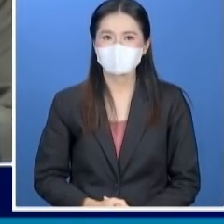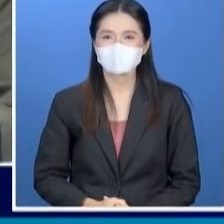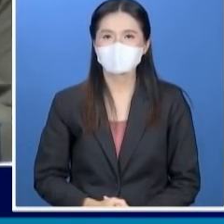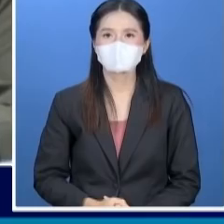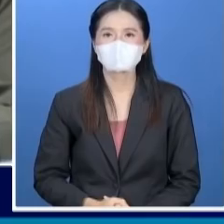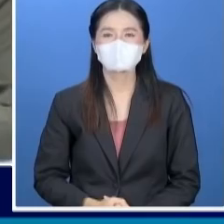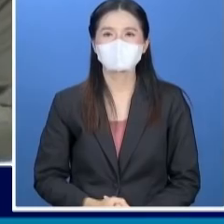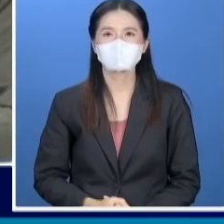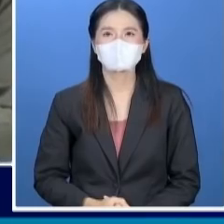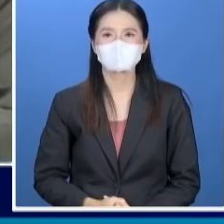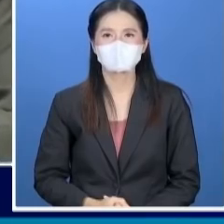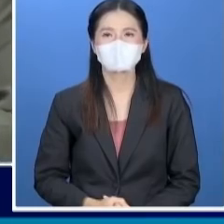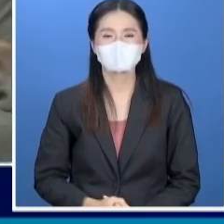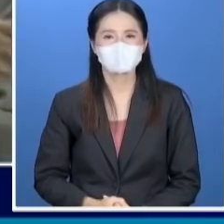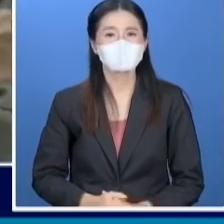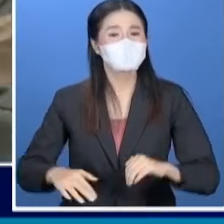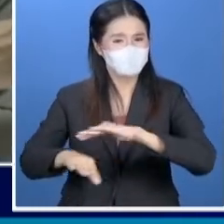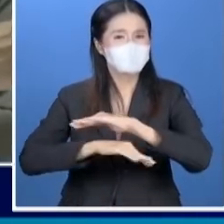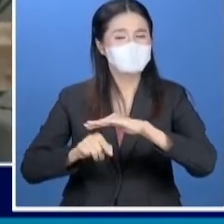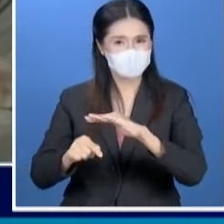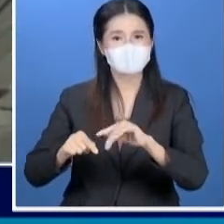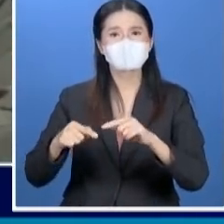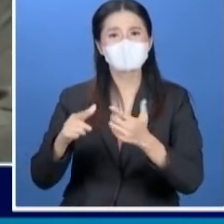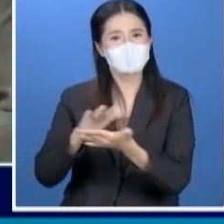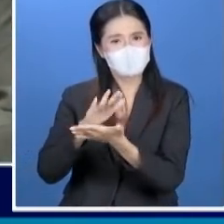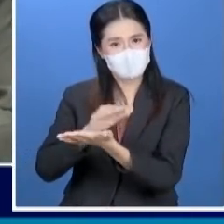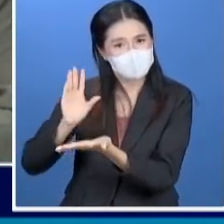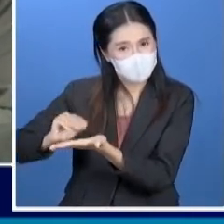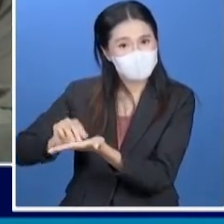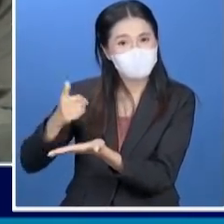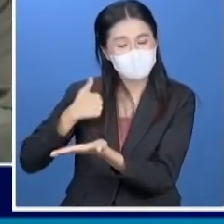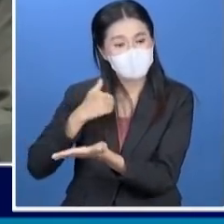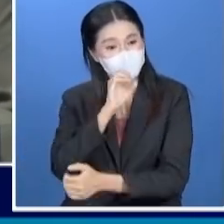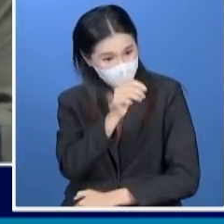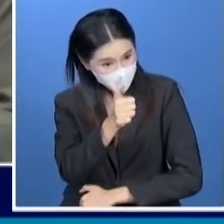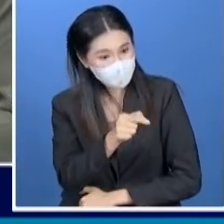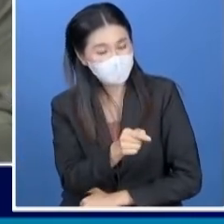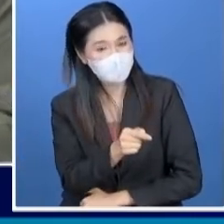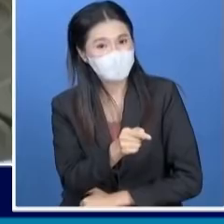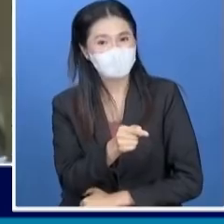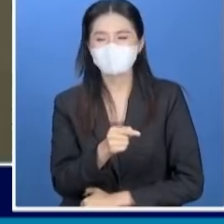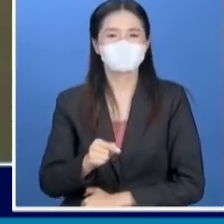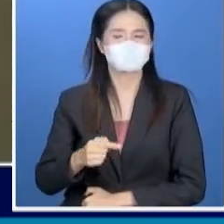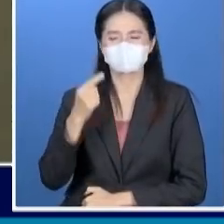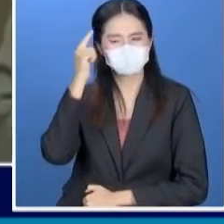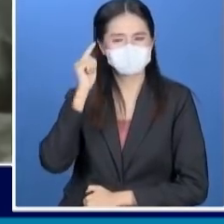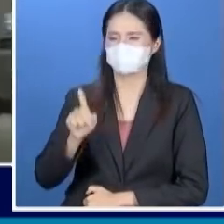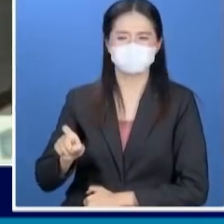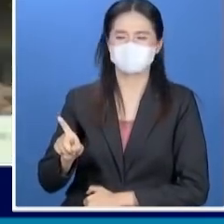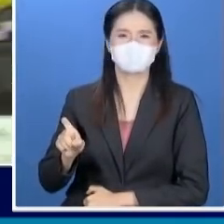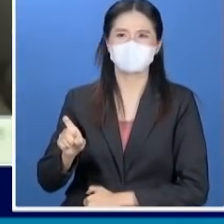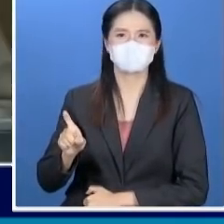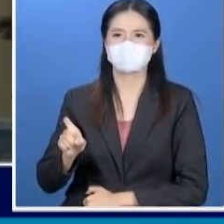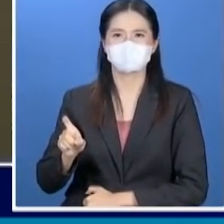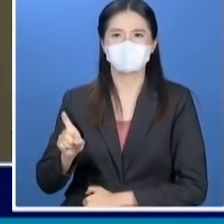มันก็เป็นอยู่ในสำนวนนะทางพนักงานสอบสวนว่าไงฮะบอกได้ไหมอย่างนี้ไม่ได้ได้อะนะ